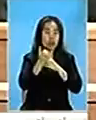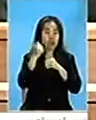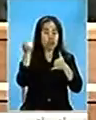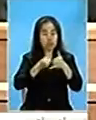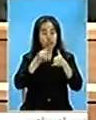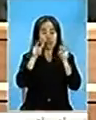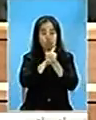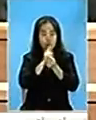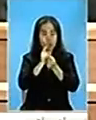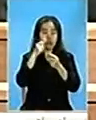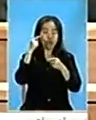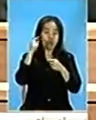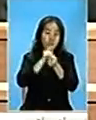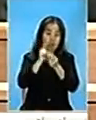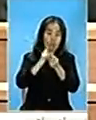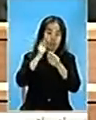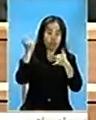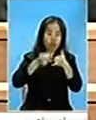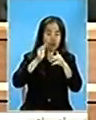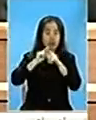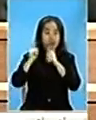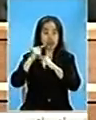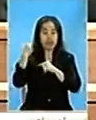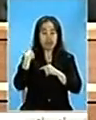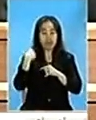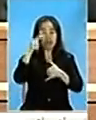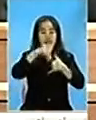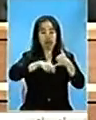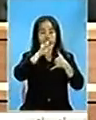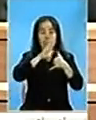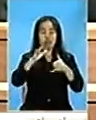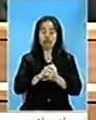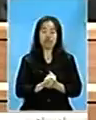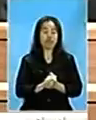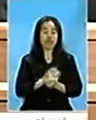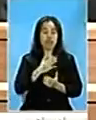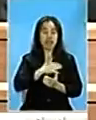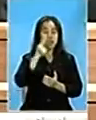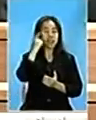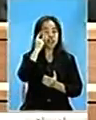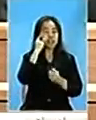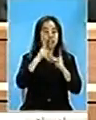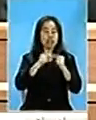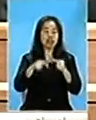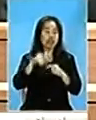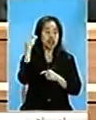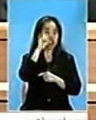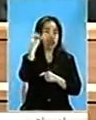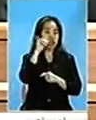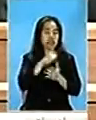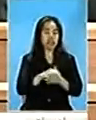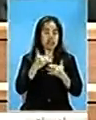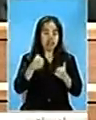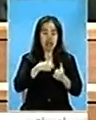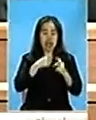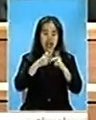างสังคมและการพัฒนากลไกในการสนับสนุนบุคคลแต่ผมคิดว่ามันเป็นเรื่องที่ยังห่างไกลมากเอาเรื่องใก